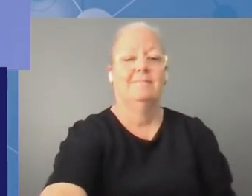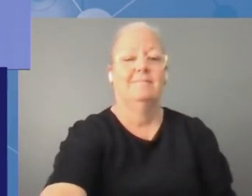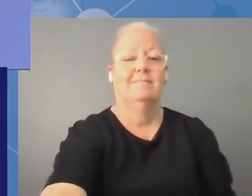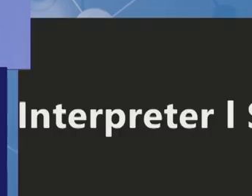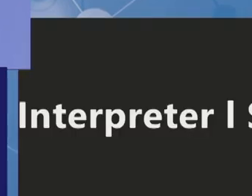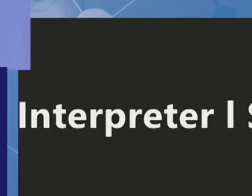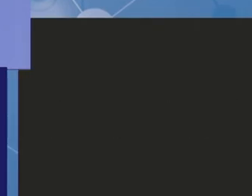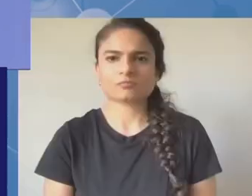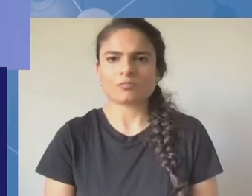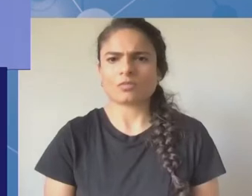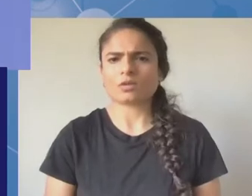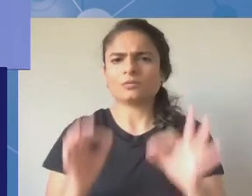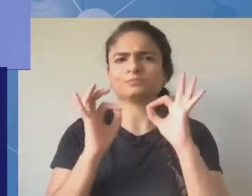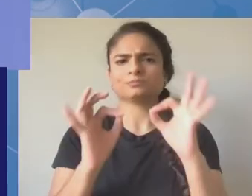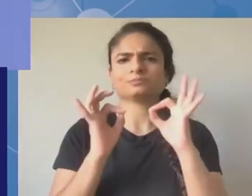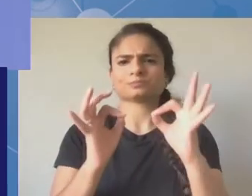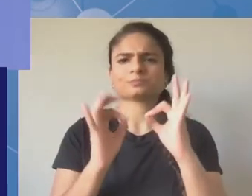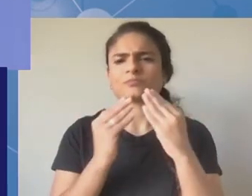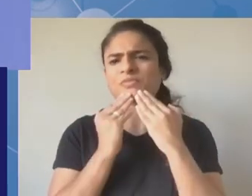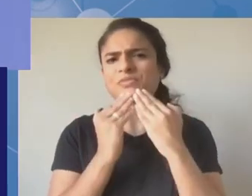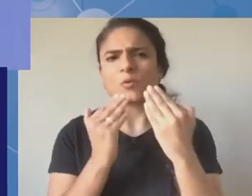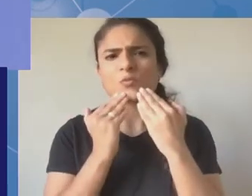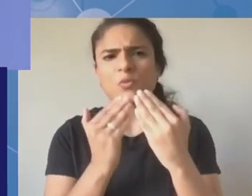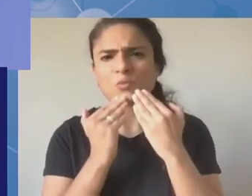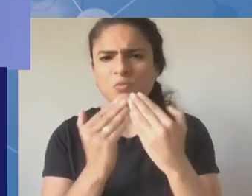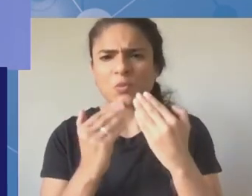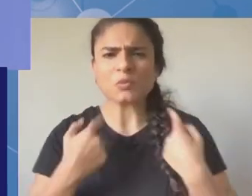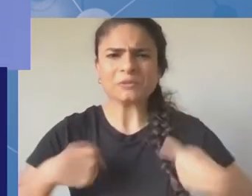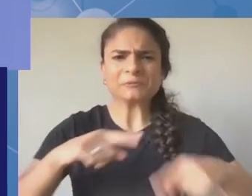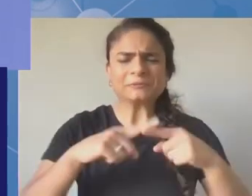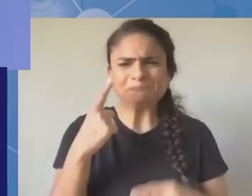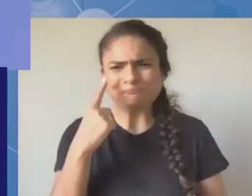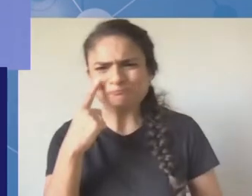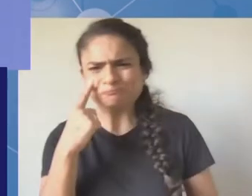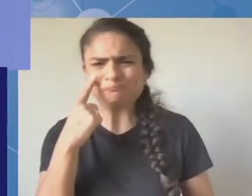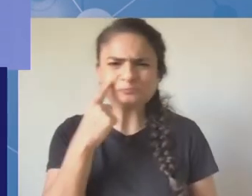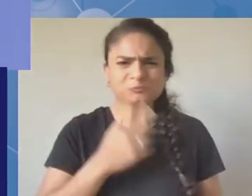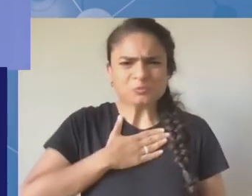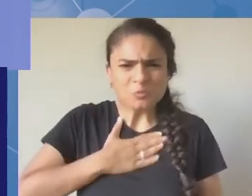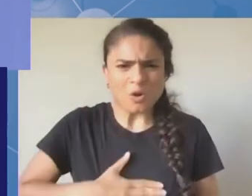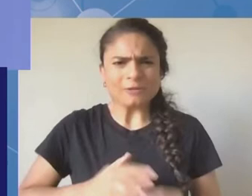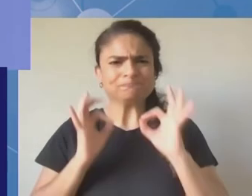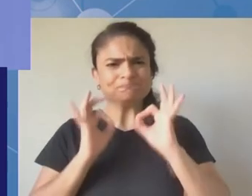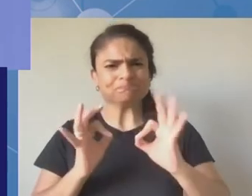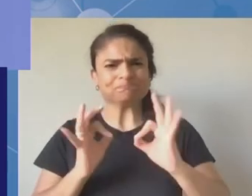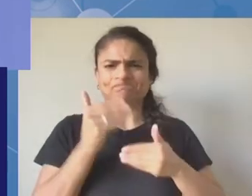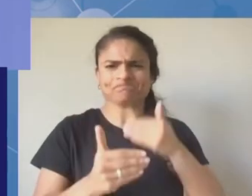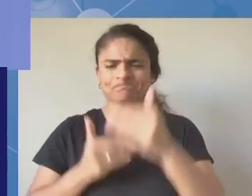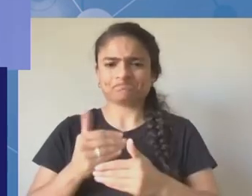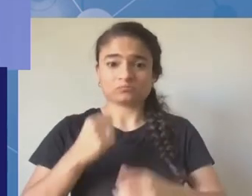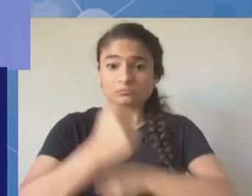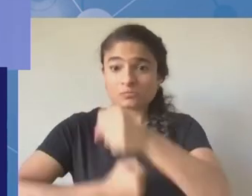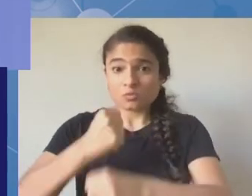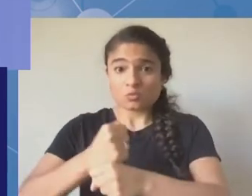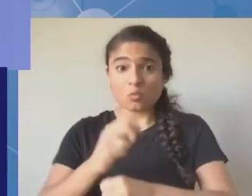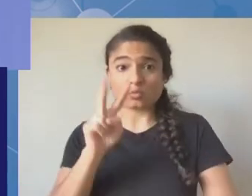نعم، سنحاول في عام 2000 من عام 2019 أن نروج إلى هذا